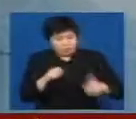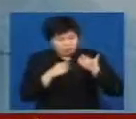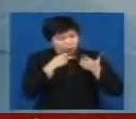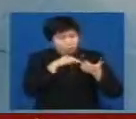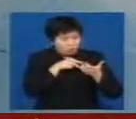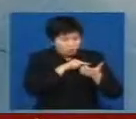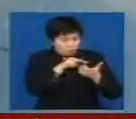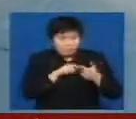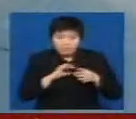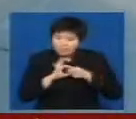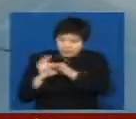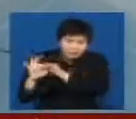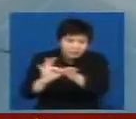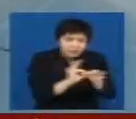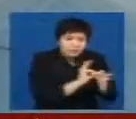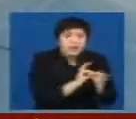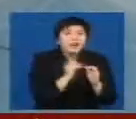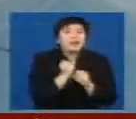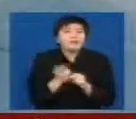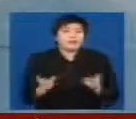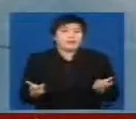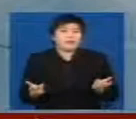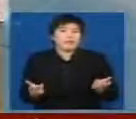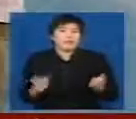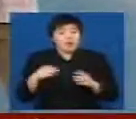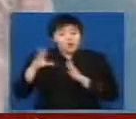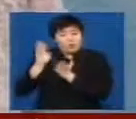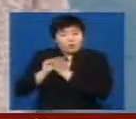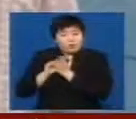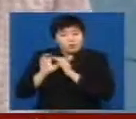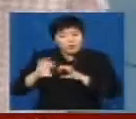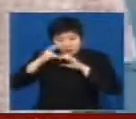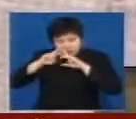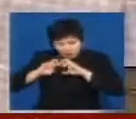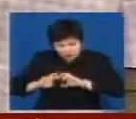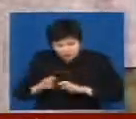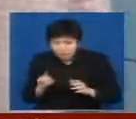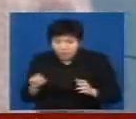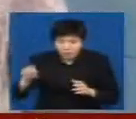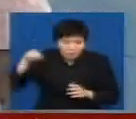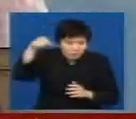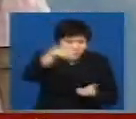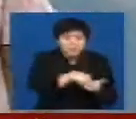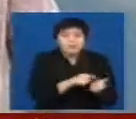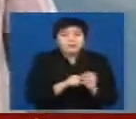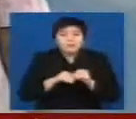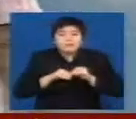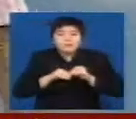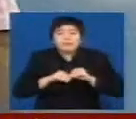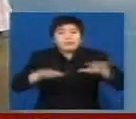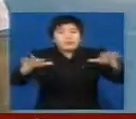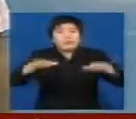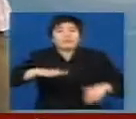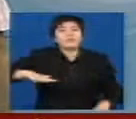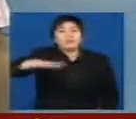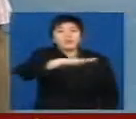จะส่งปึ๊บเข้าไป ถ้าข้อมูลจากที่วิเคราะห์จากข้อมูลจากห้องเมื่อกี้นะฮะมาเนี่ยกระจายบอกข่าว